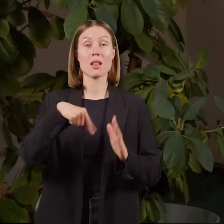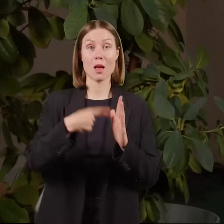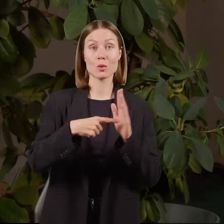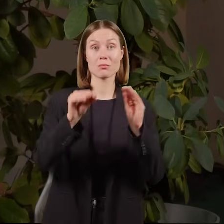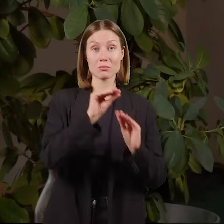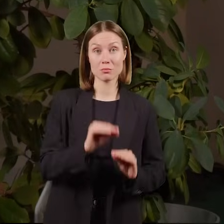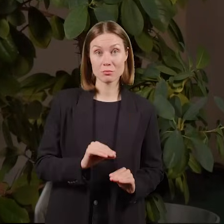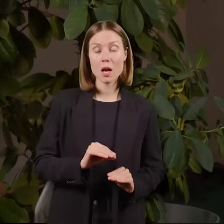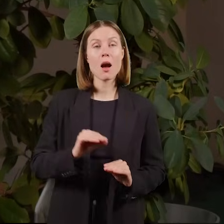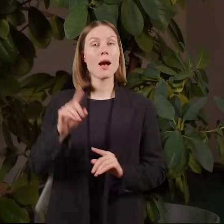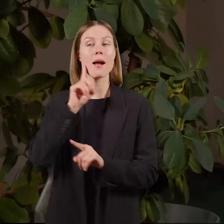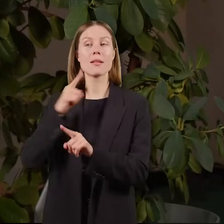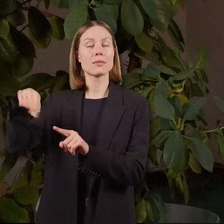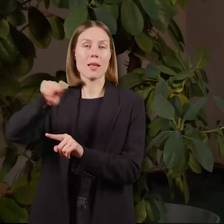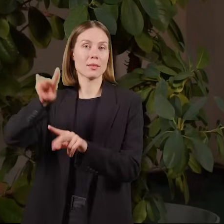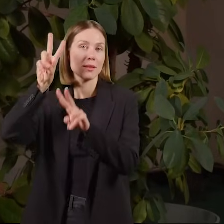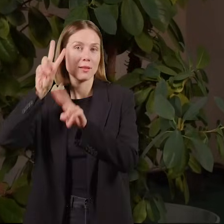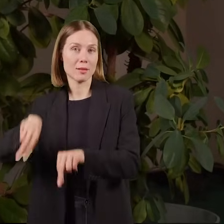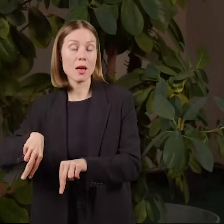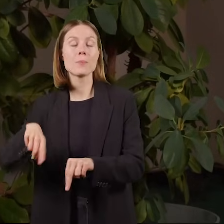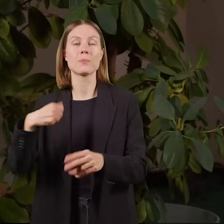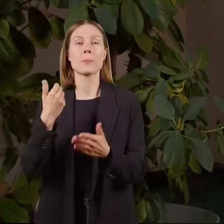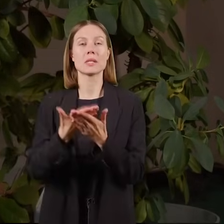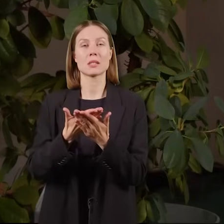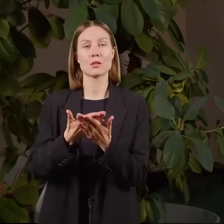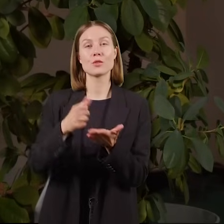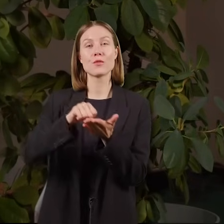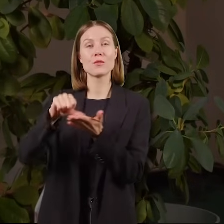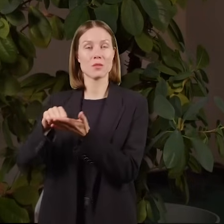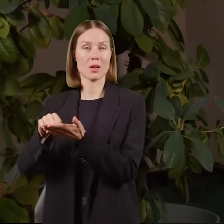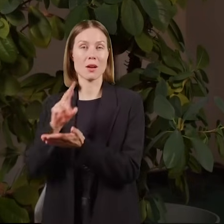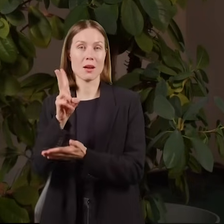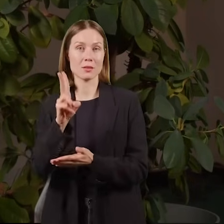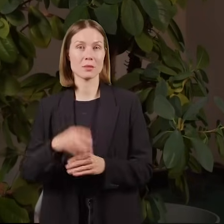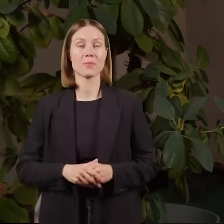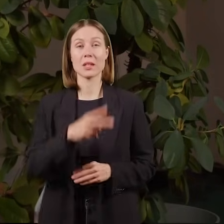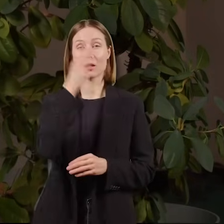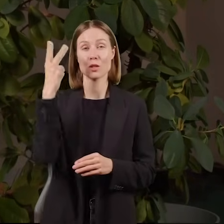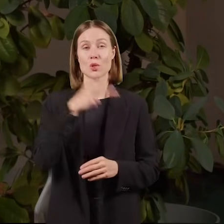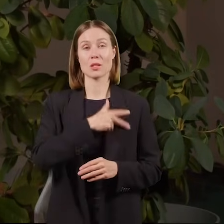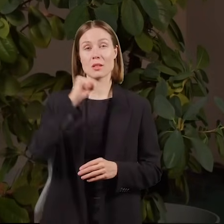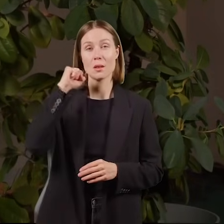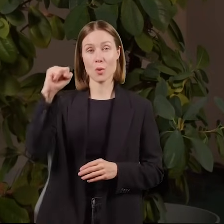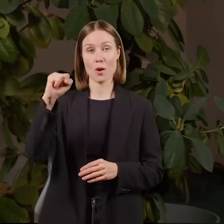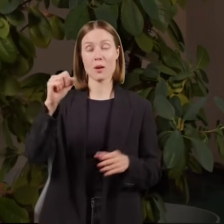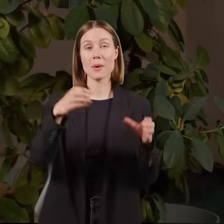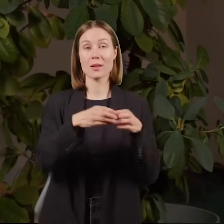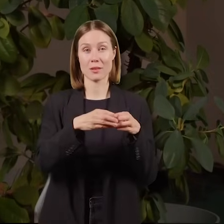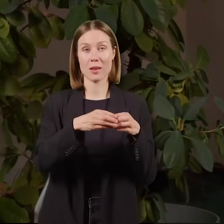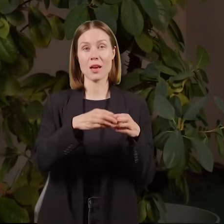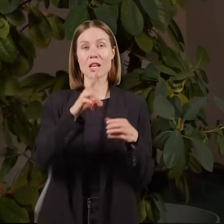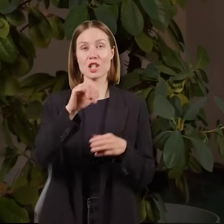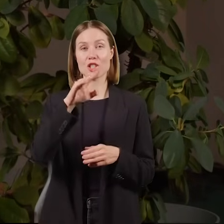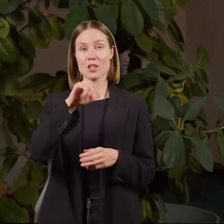jų kandidatai nežino, tik tai skubu pristatyti. Šių debatų dalyvius Lietuvos socialdemokratų partija